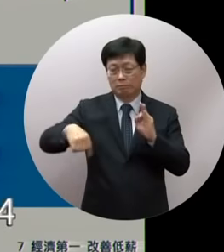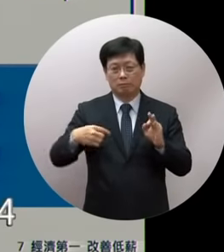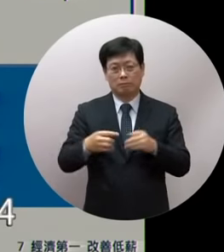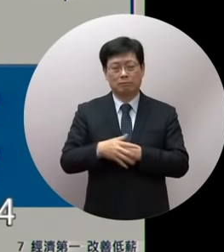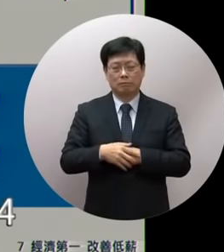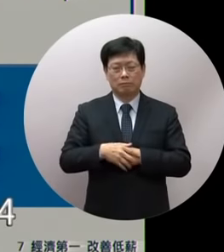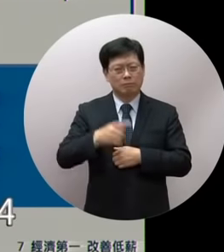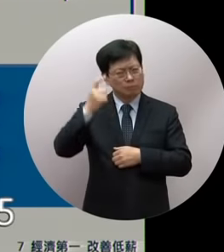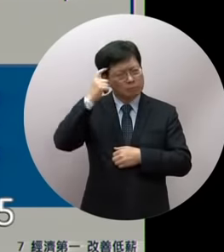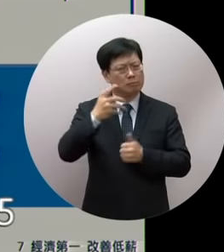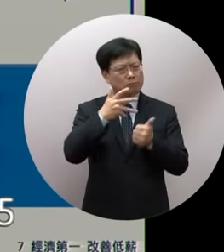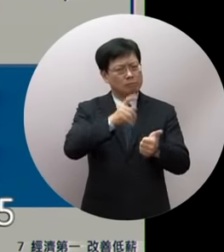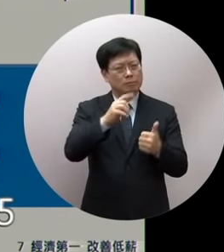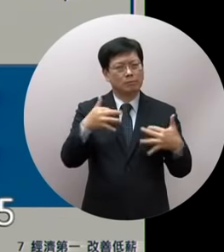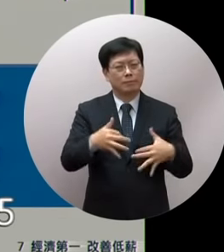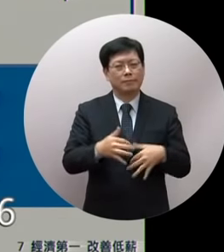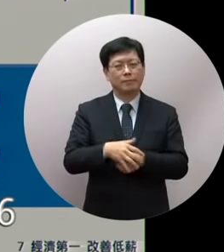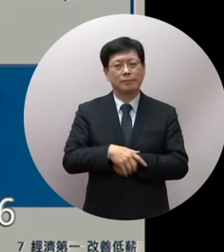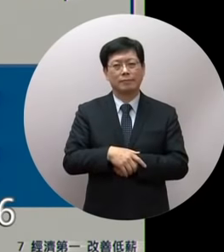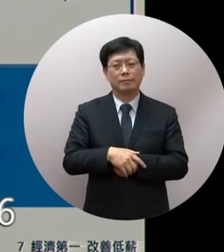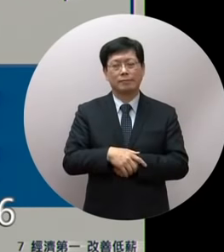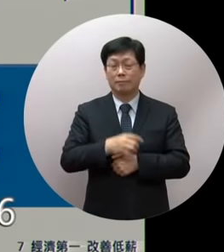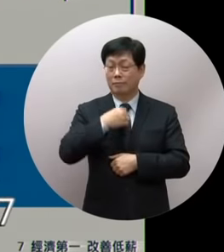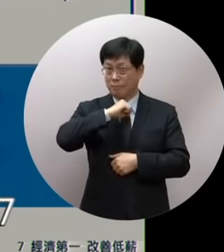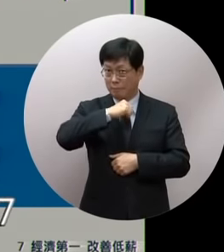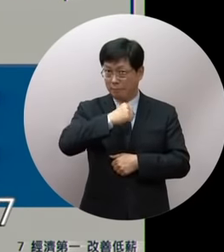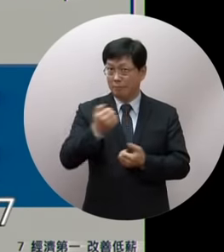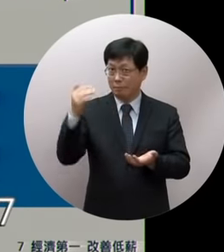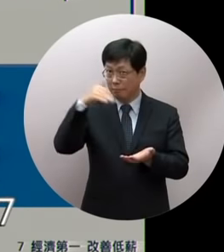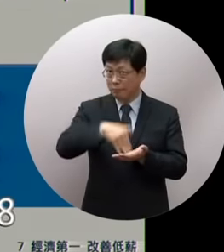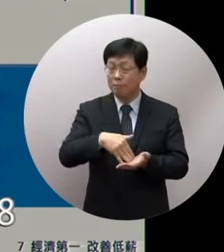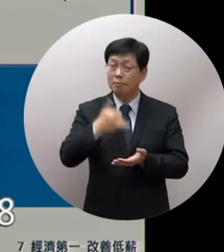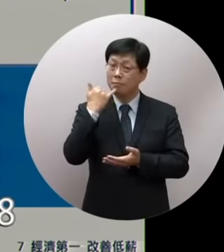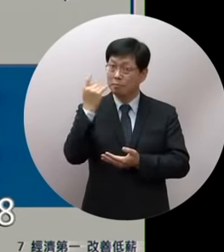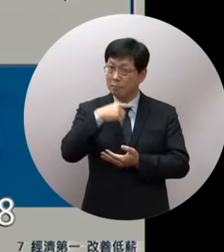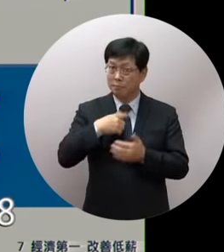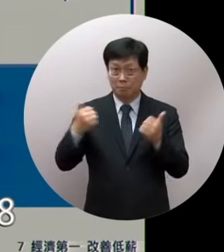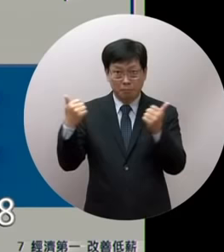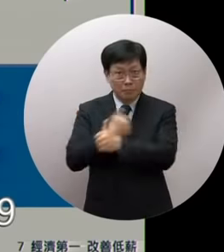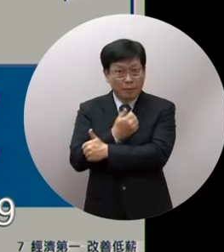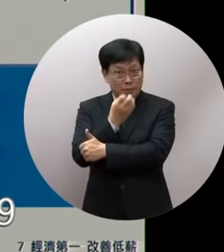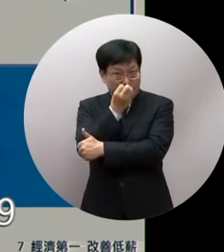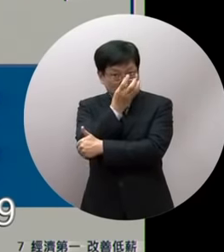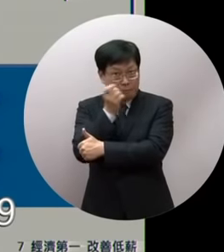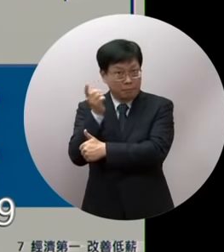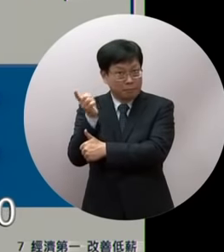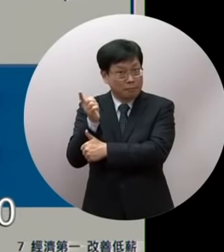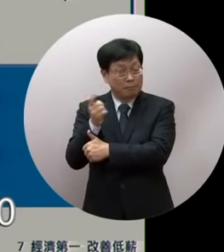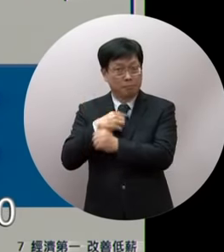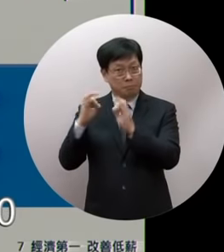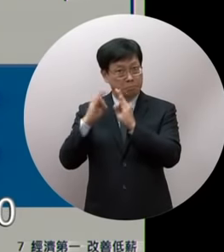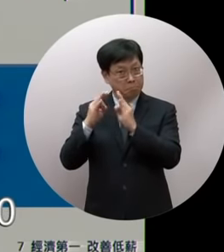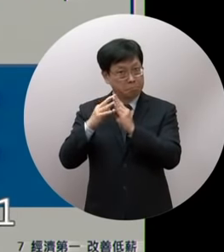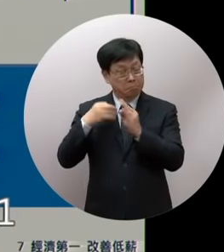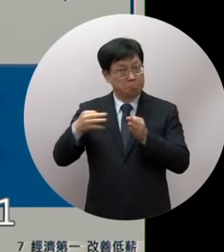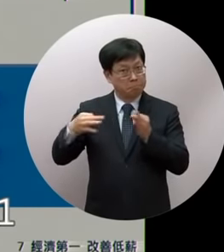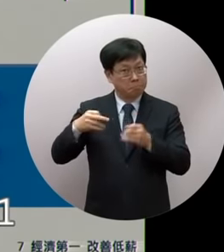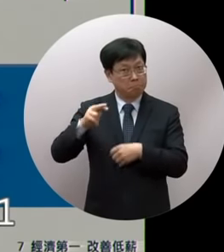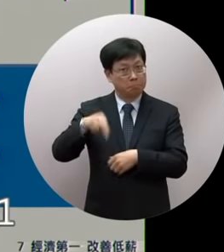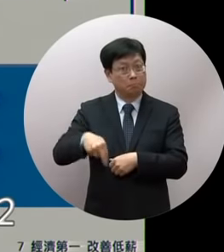在请教一个问题，我国到底能不能取代香港的金融地